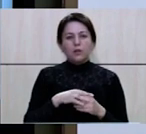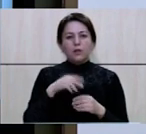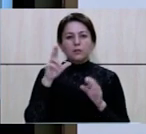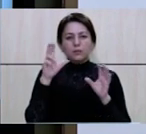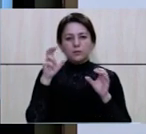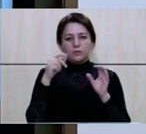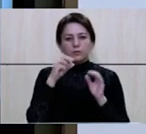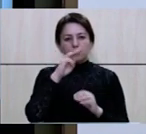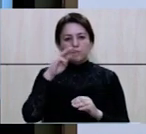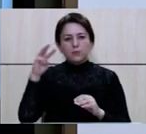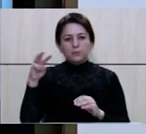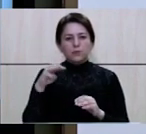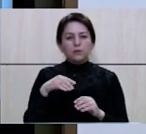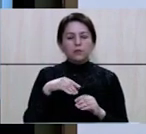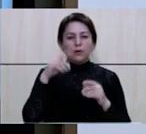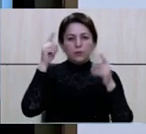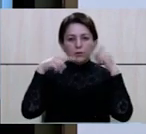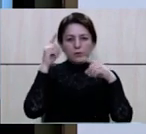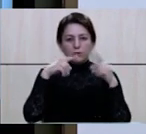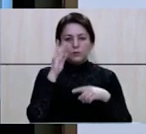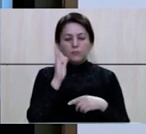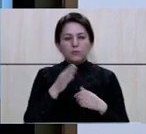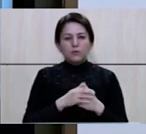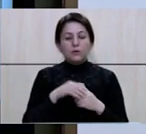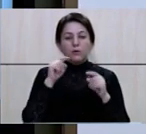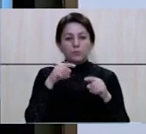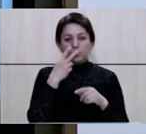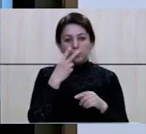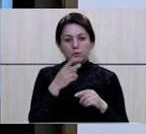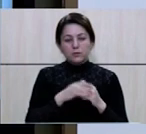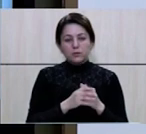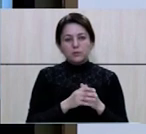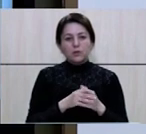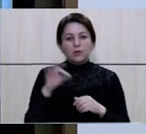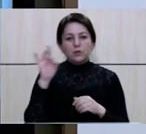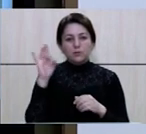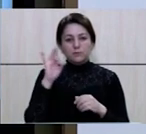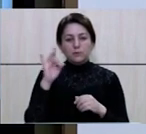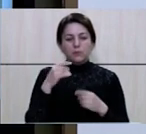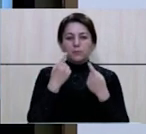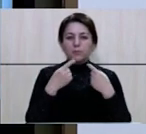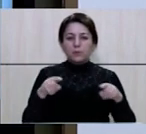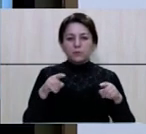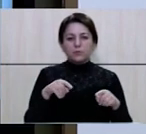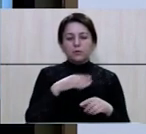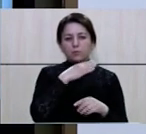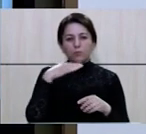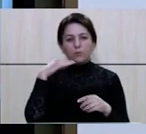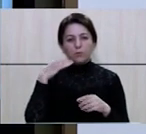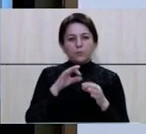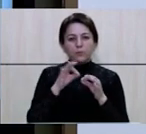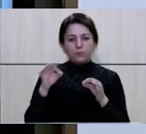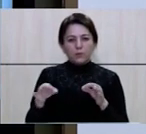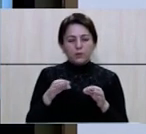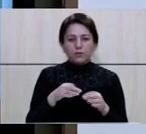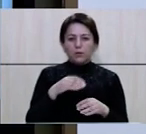250-800 mm yog'in yog'adi. Bu ko'rsatkich respublikamizning boshqa ko'pgina hududlariga